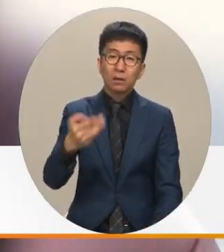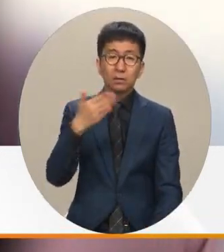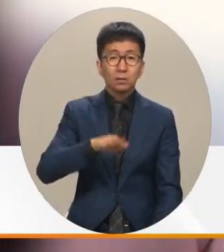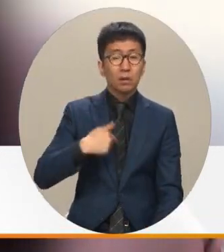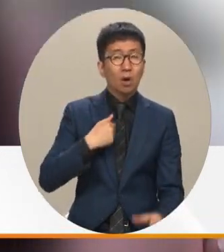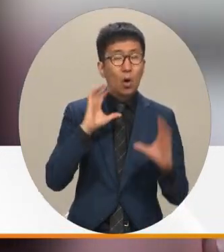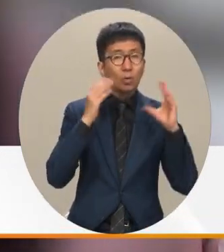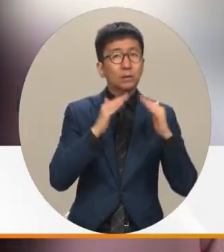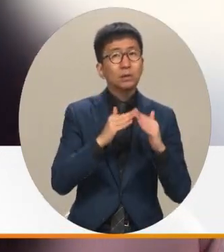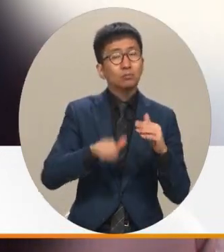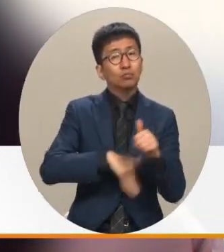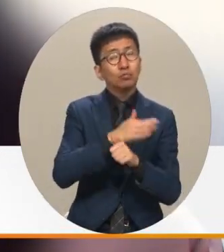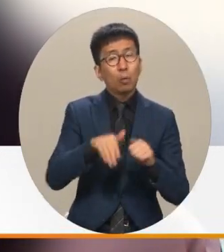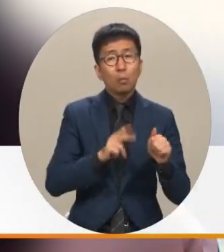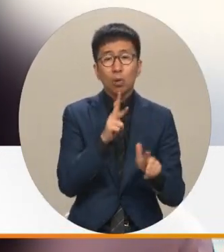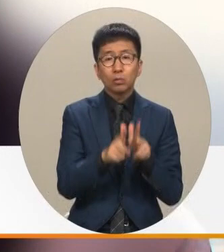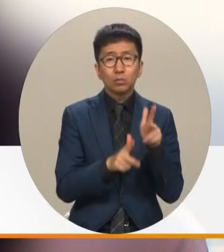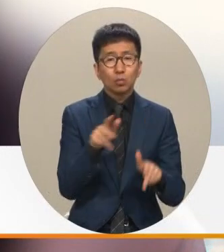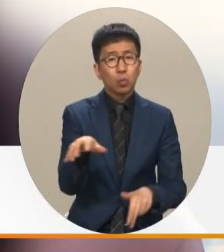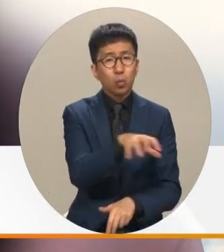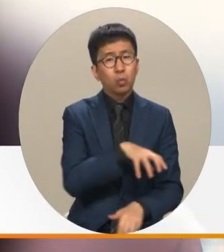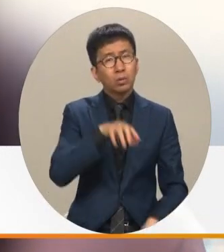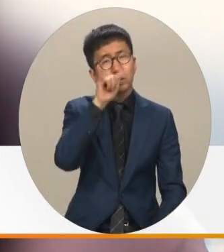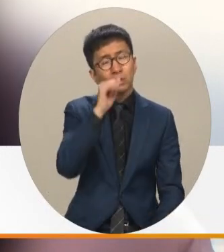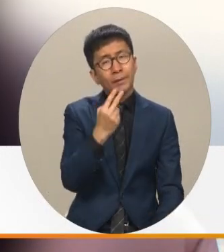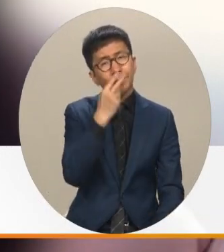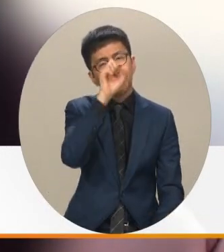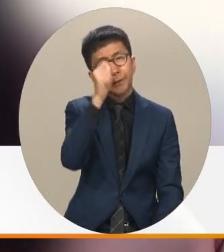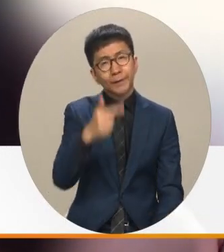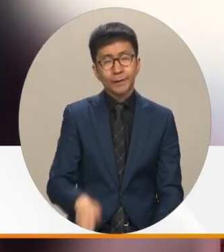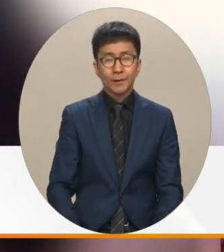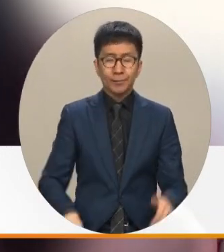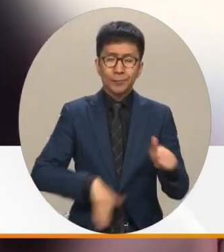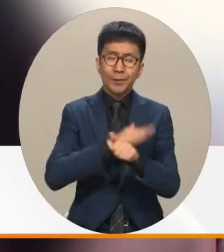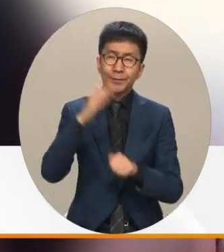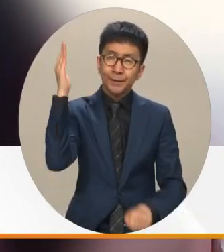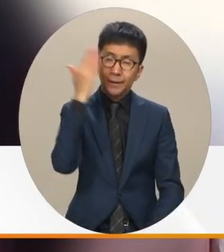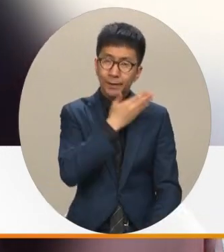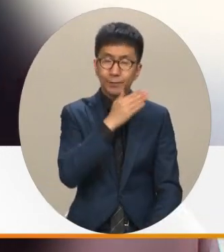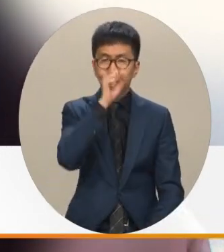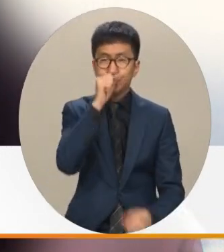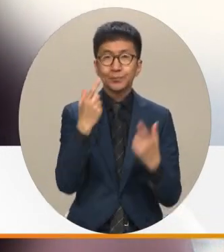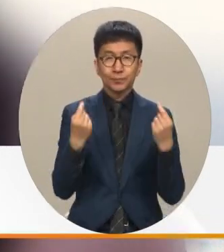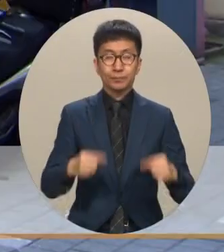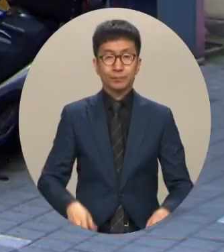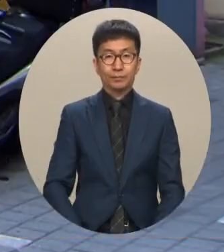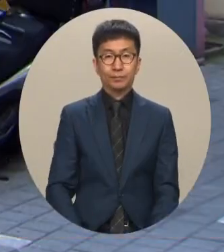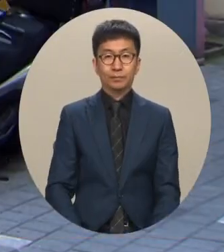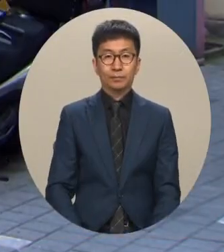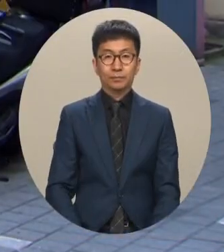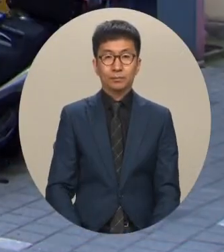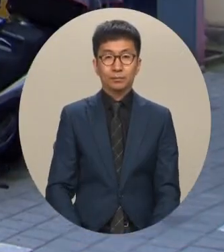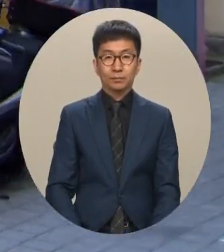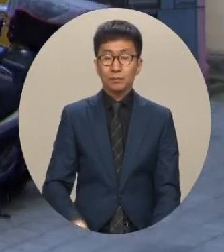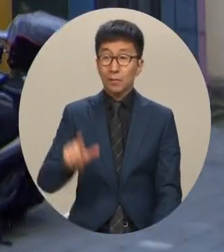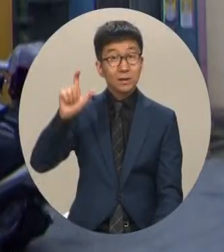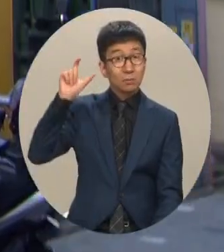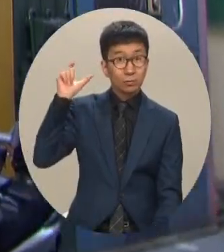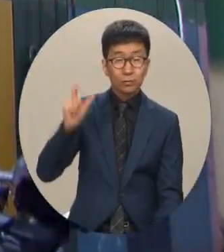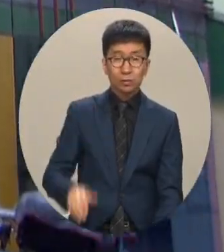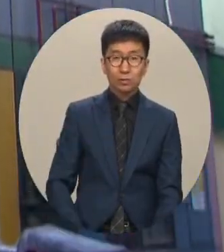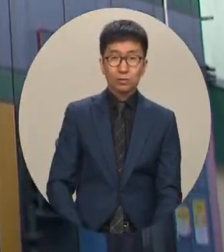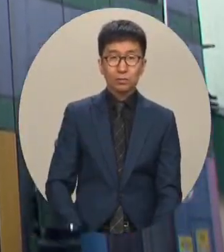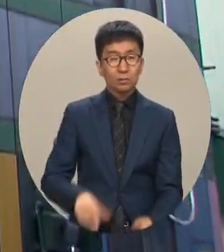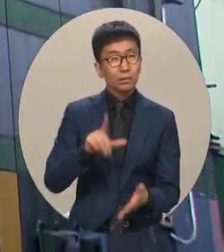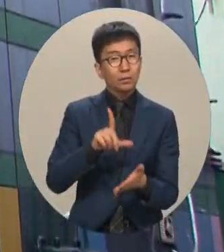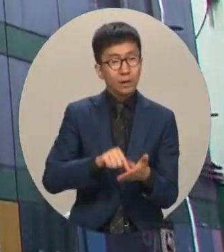들어올 때도을 기도 하고 됐으죠 보름 전까지는 명이